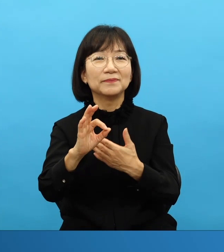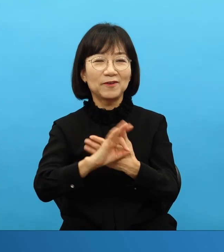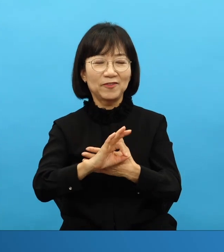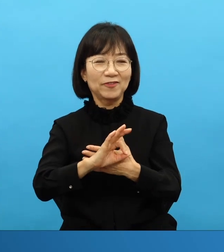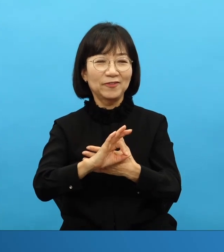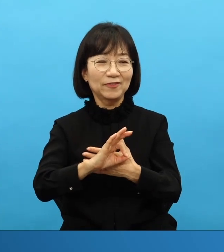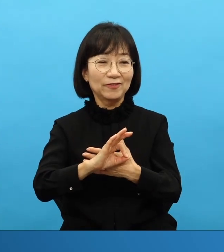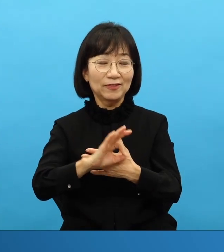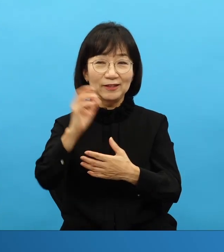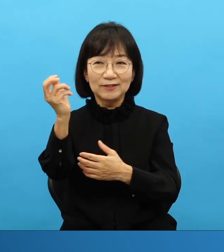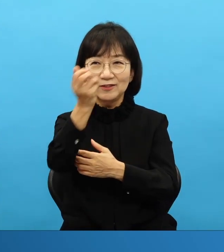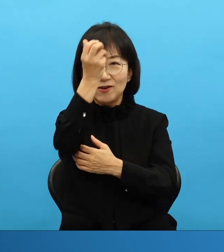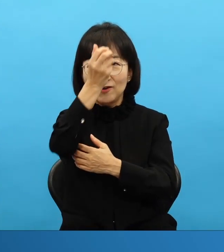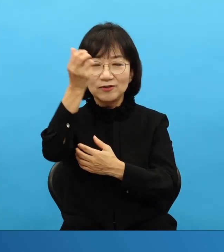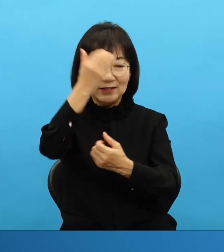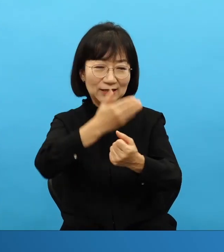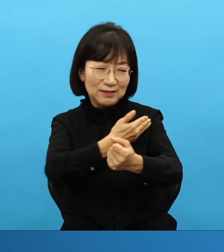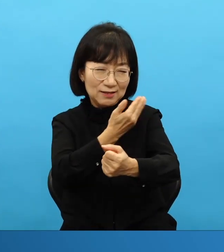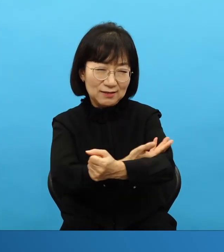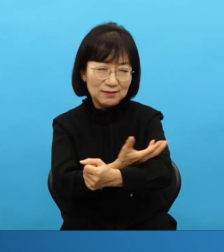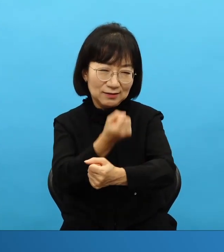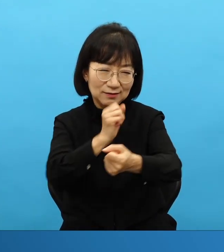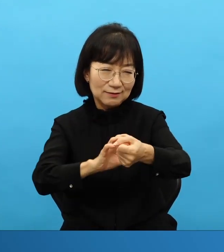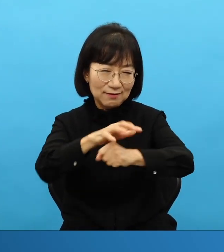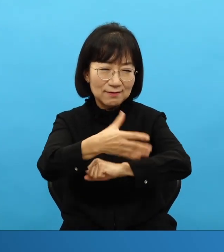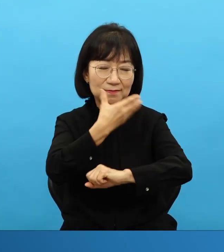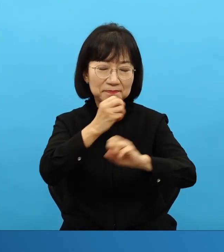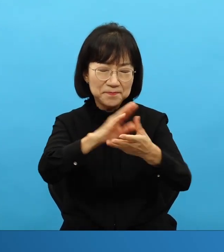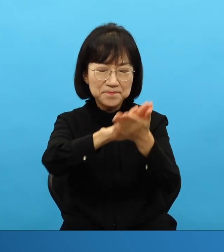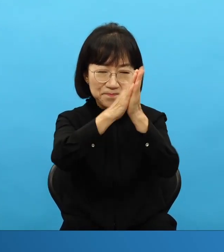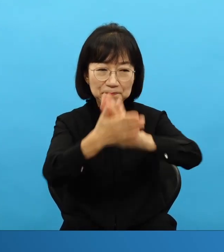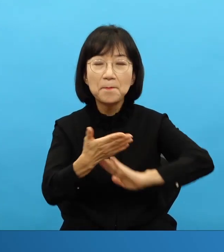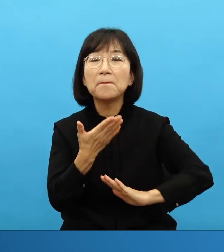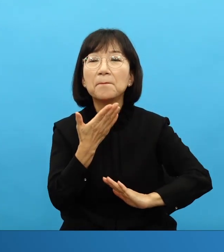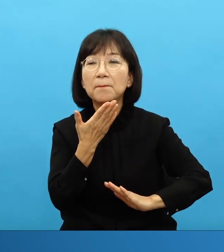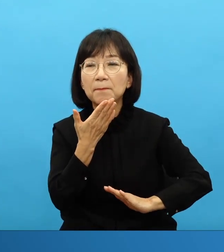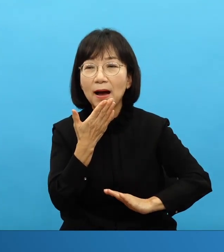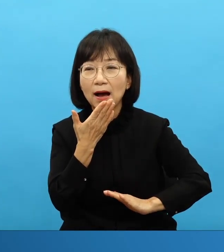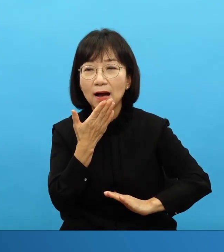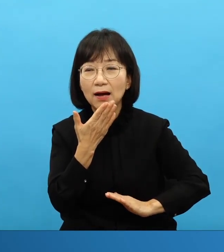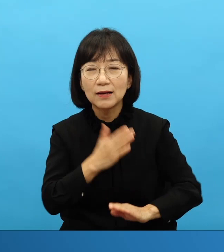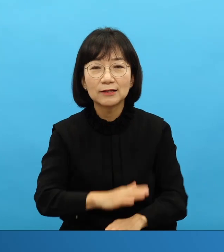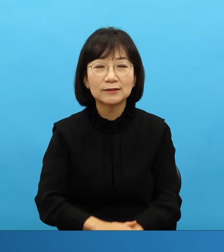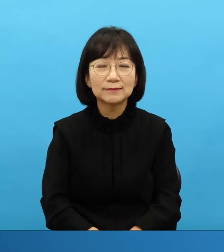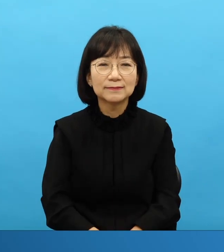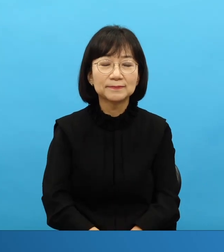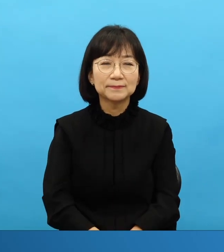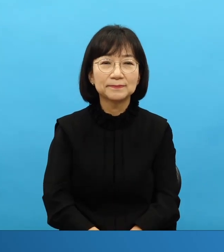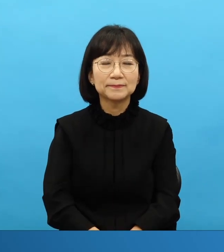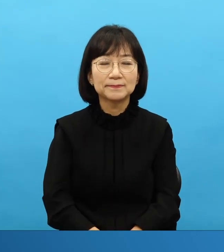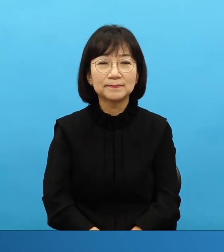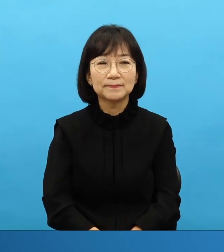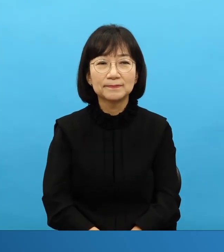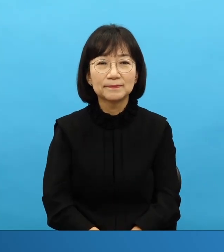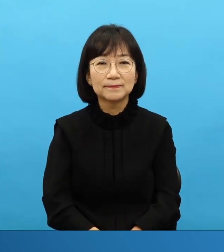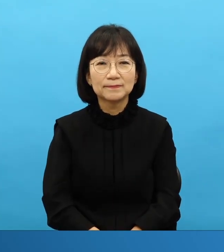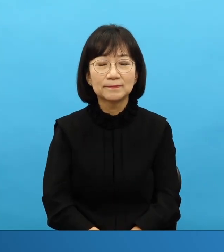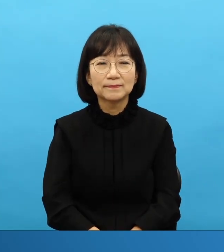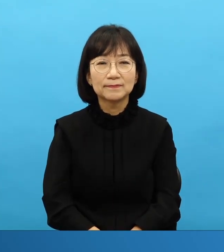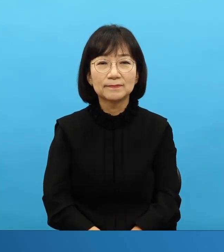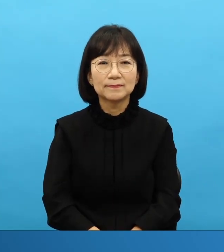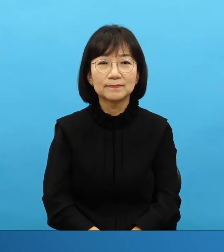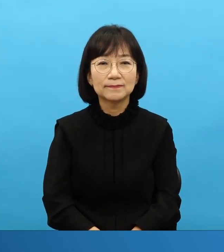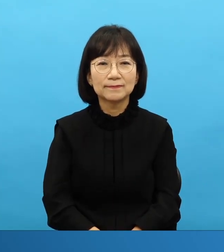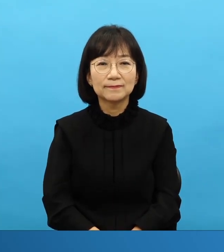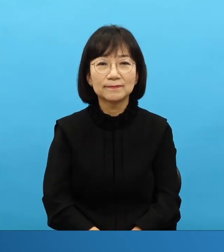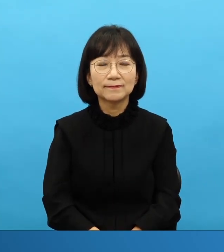성령의 능력으로 세계 복음화가 가능한 거예요. 也就是说，借着这圣灵的能力，可以做世界福音化。 이 성령의